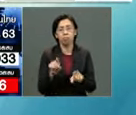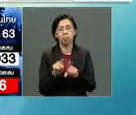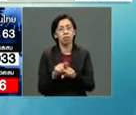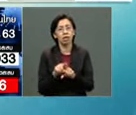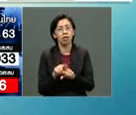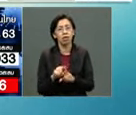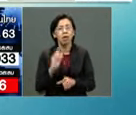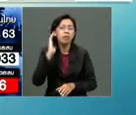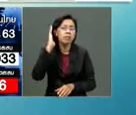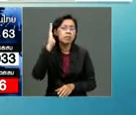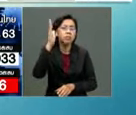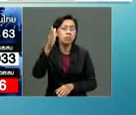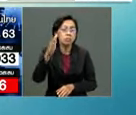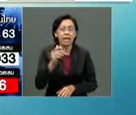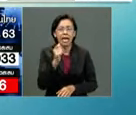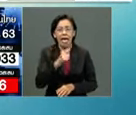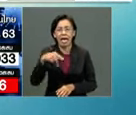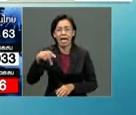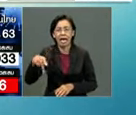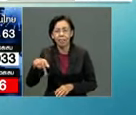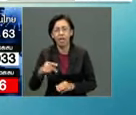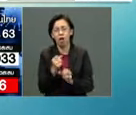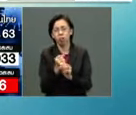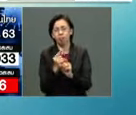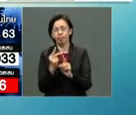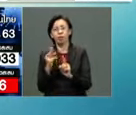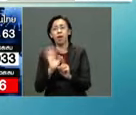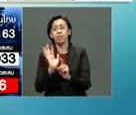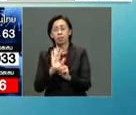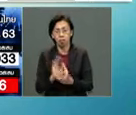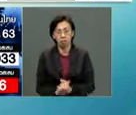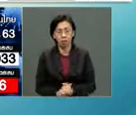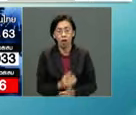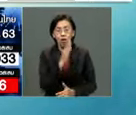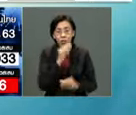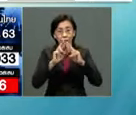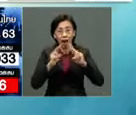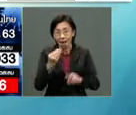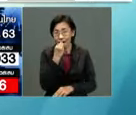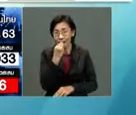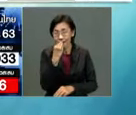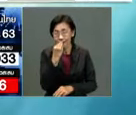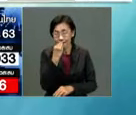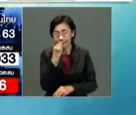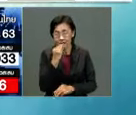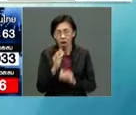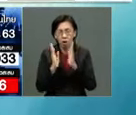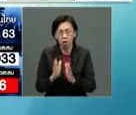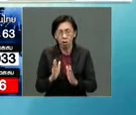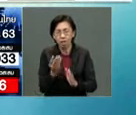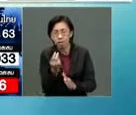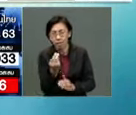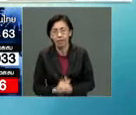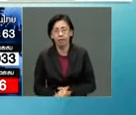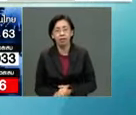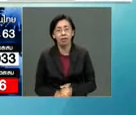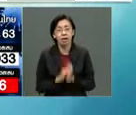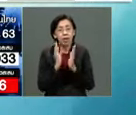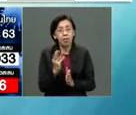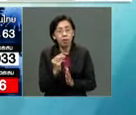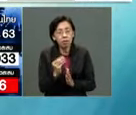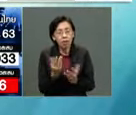ไม่ต้องไปทำแอปที่จัดคิวนะครับถ้าท่านร้านอาหารท่านมีคนต้องการเยอะเนี่ยแล้วก็ไ